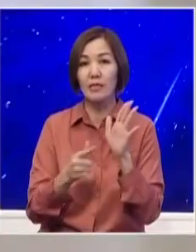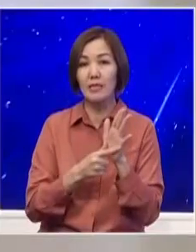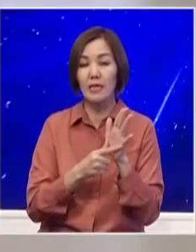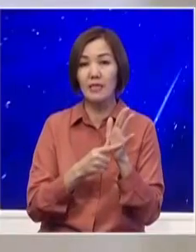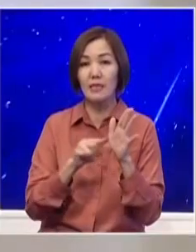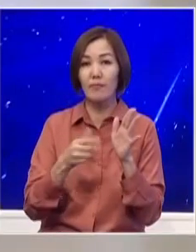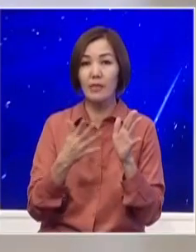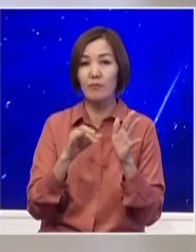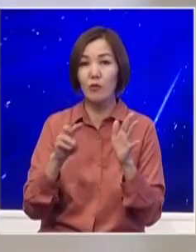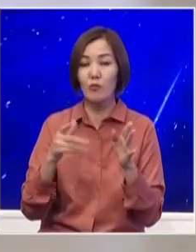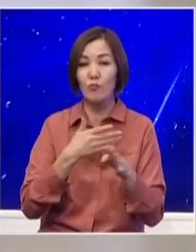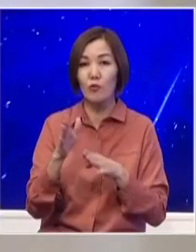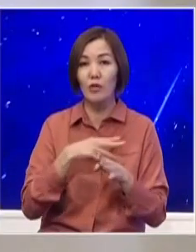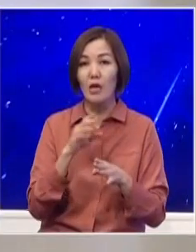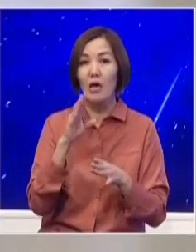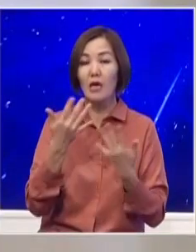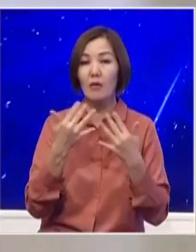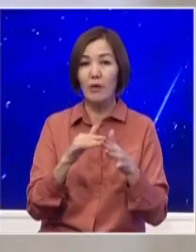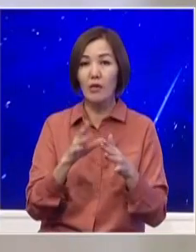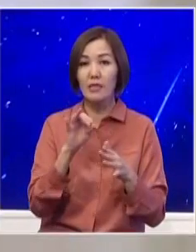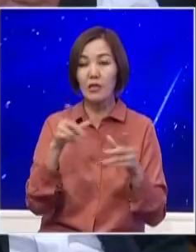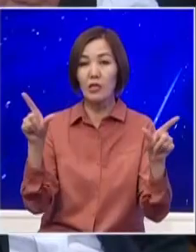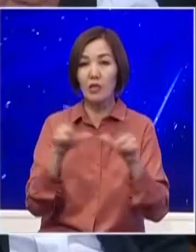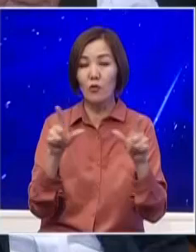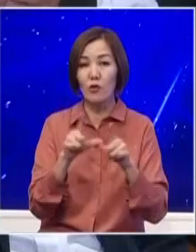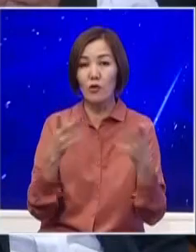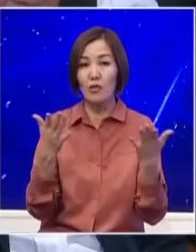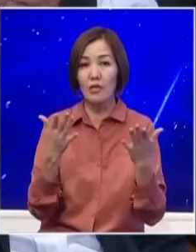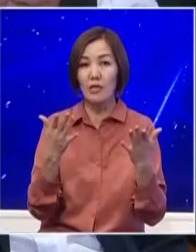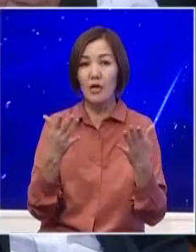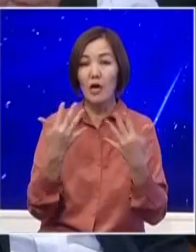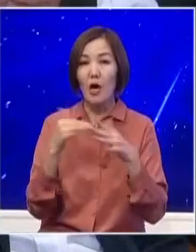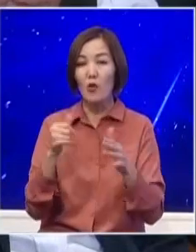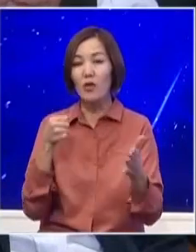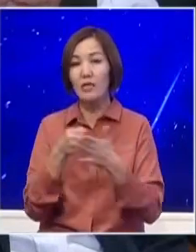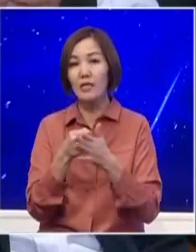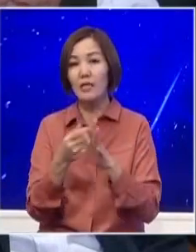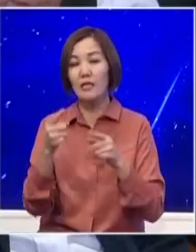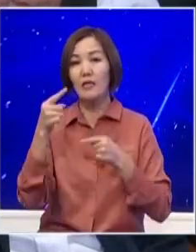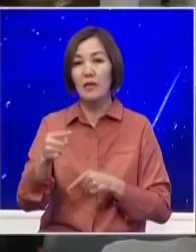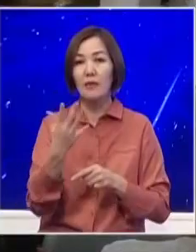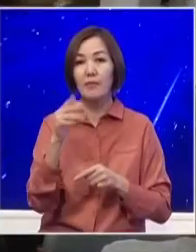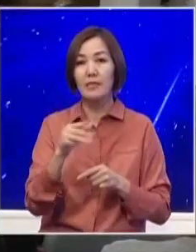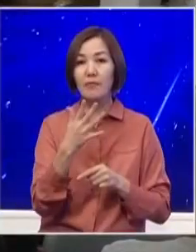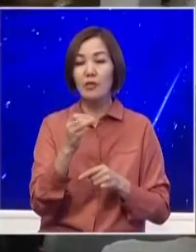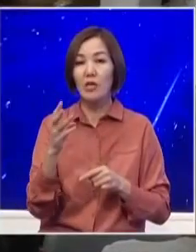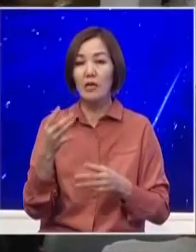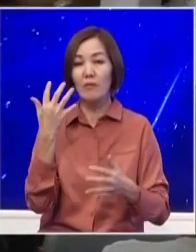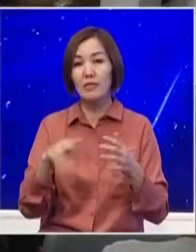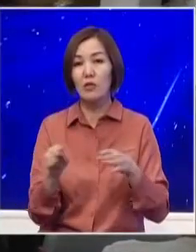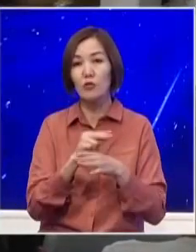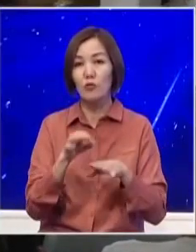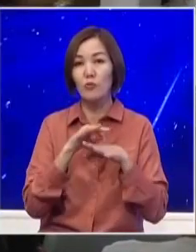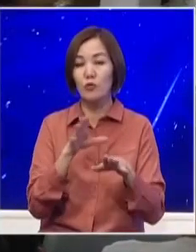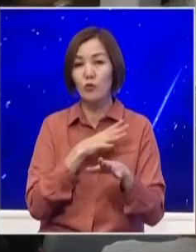миллион теңге бөлінді. Қарабұлақ ауылындағы Санжар сауда үйіне ешкі өлмес ауылына дейінгі ұзындығы 5,5 шақырым жолға орташа жөндеу